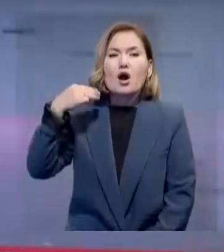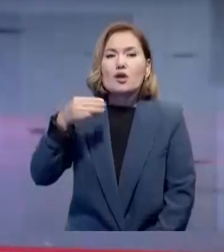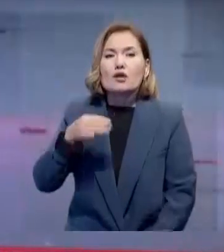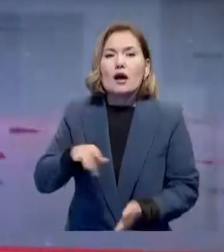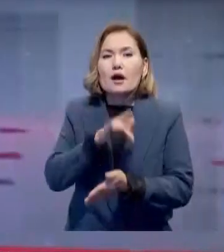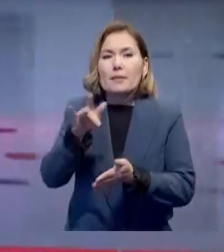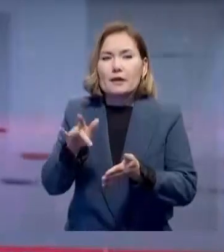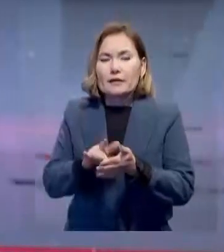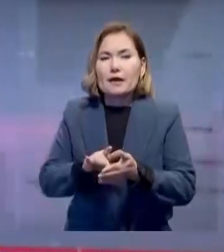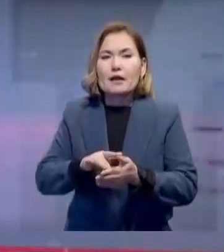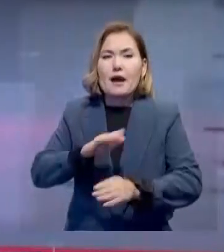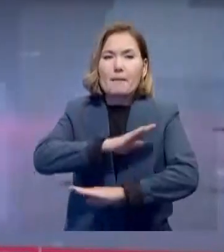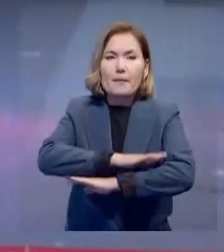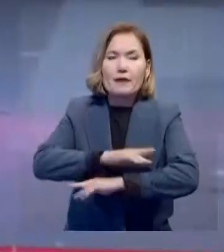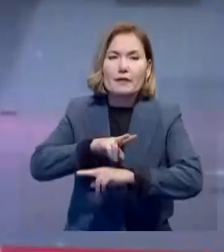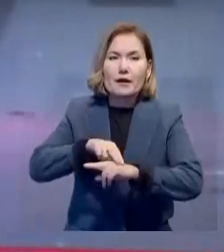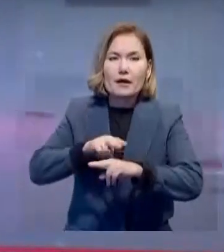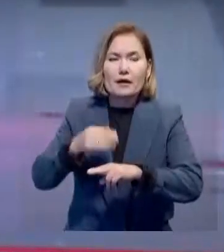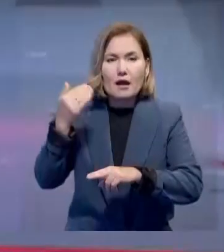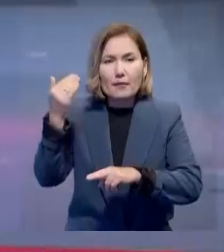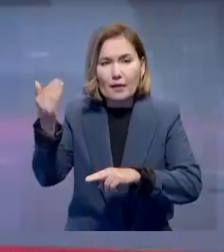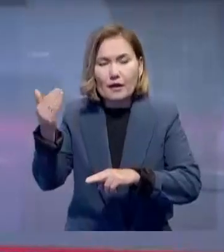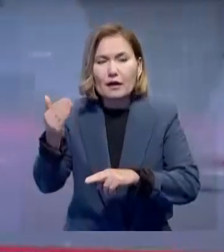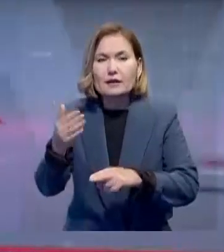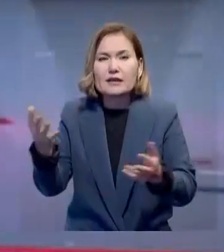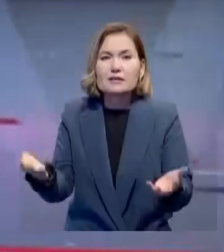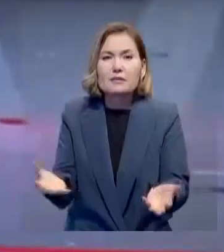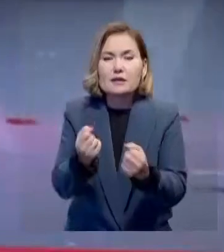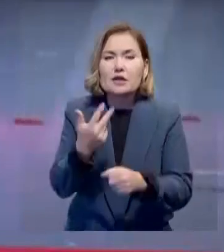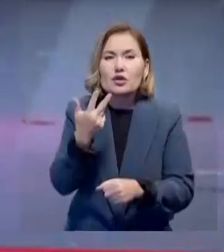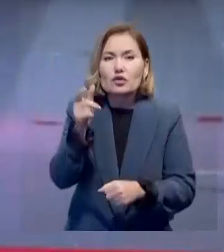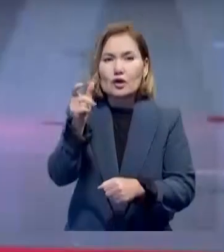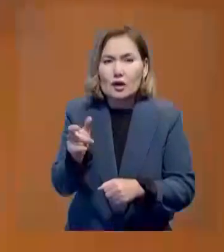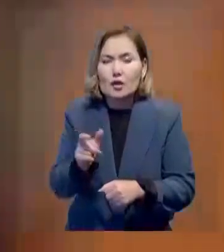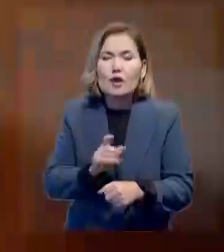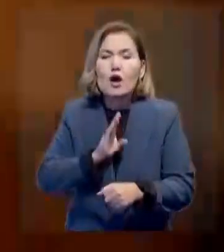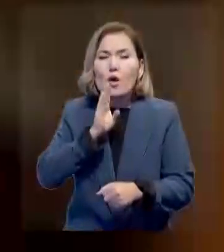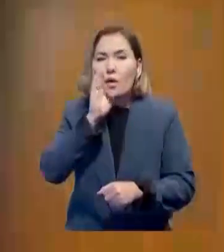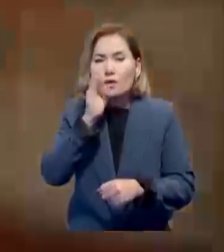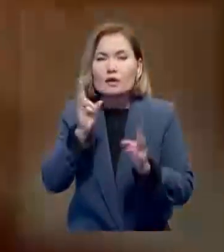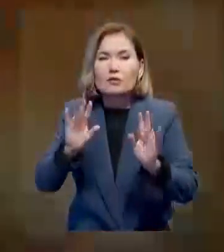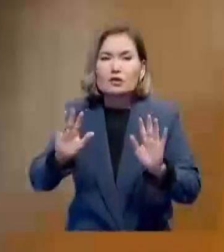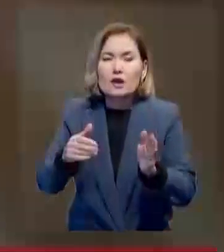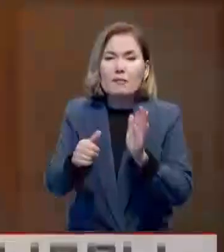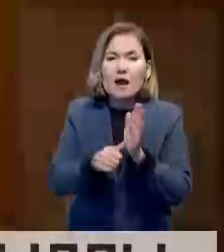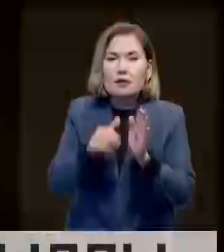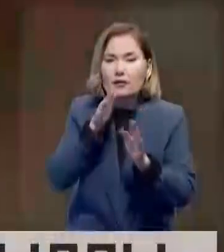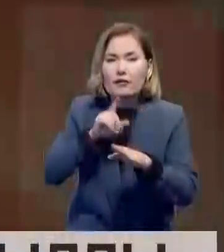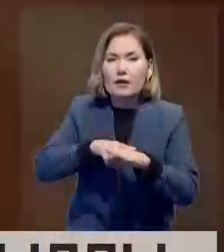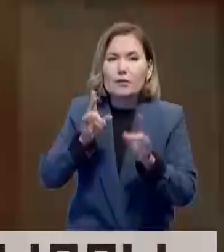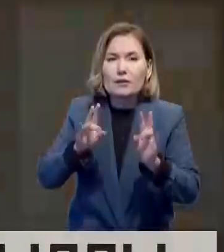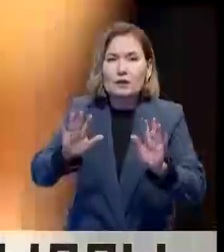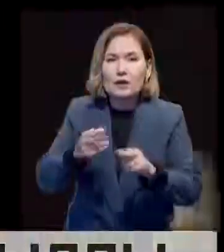Тұрғызстан қаласында тәртіп сақшылары жанып жатқан үйден үш адамды алып шықты. Оқиға таңғы сағат 6-да тіркелді. Кезекшіліктегі